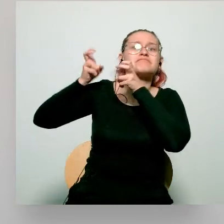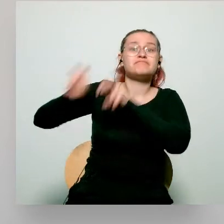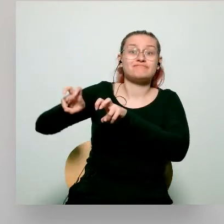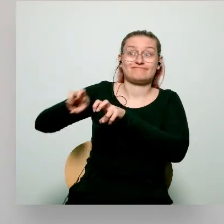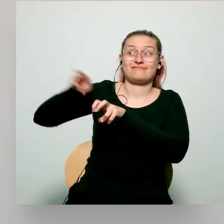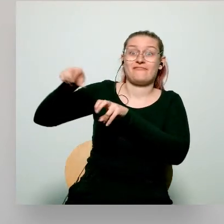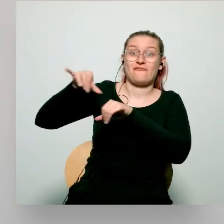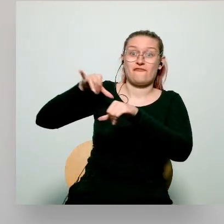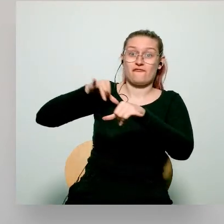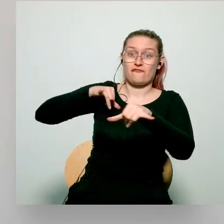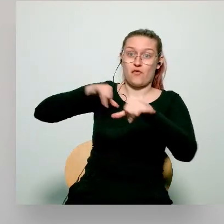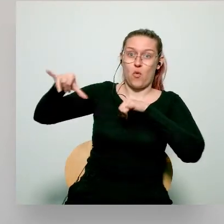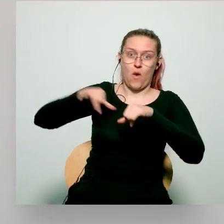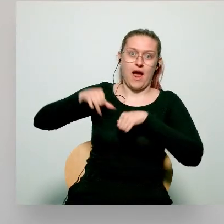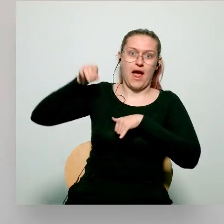sąsiedniego państwa.